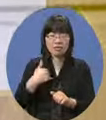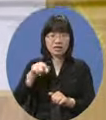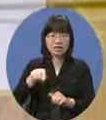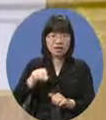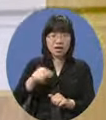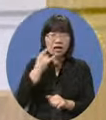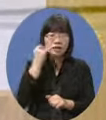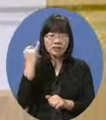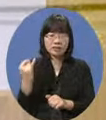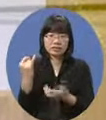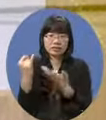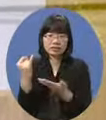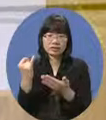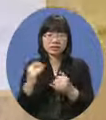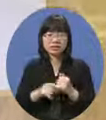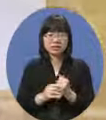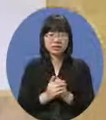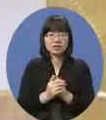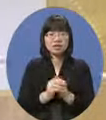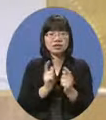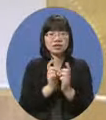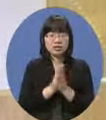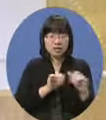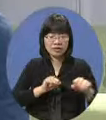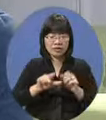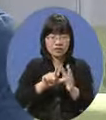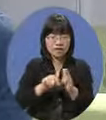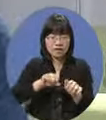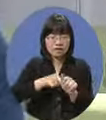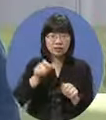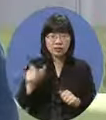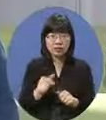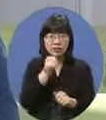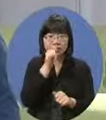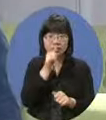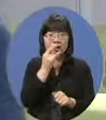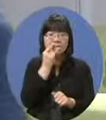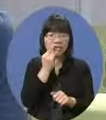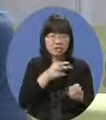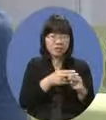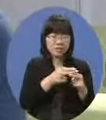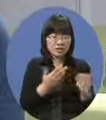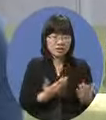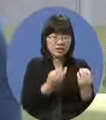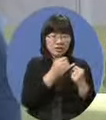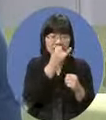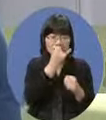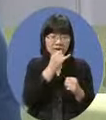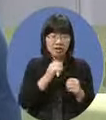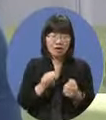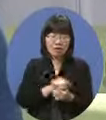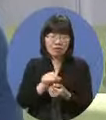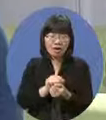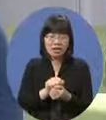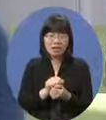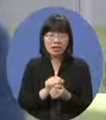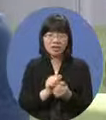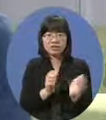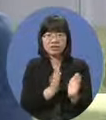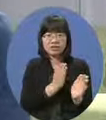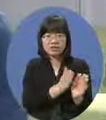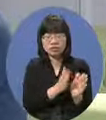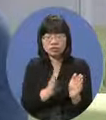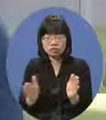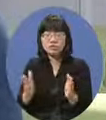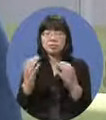굉장히 어머님들한테 많이 그 임상 현상에서 강조하는데요. 예. 부엌에서 엄마가 일 많이 하잖아요. 네. 또 빨랫감 많이 정리하시느라고 그러잖아요.